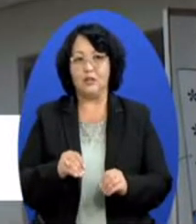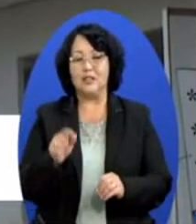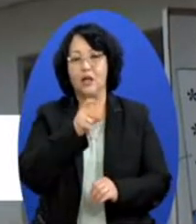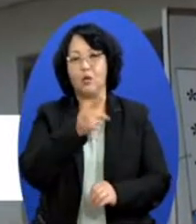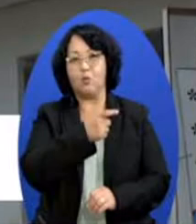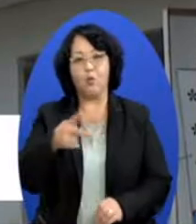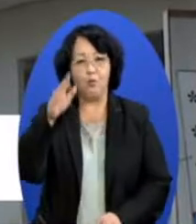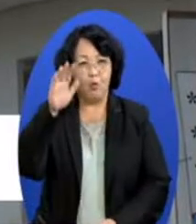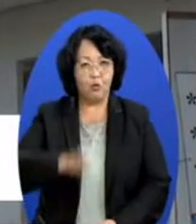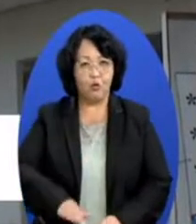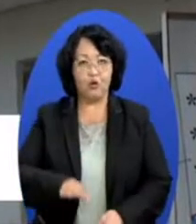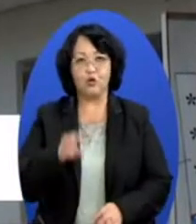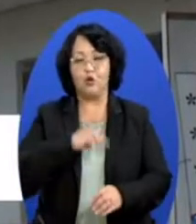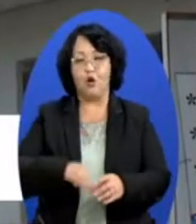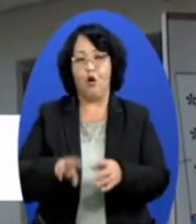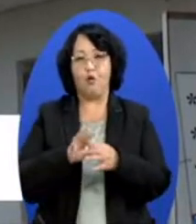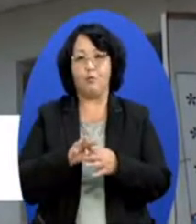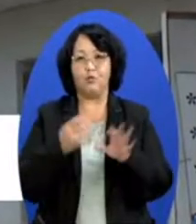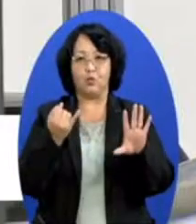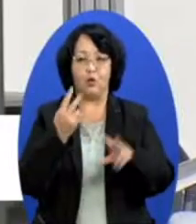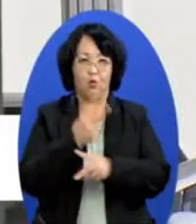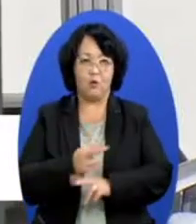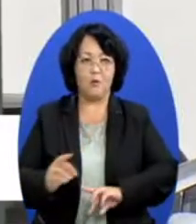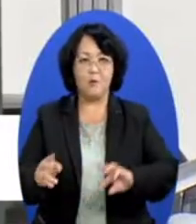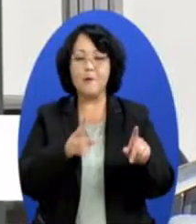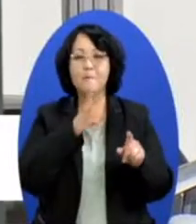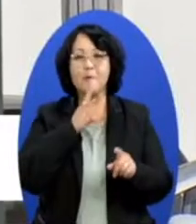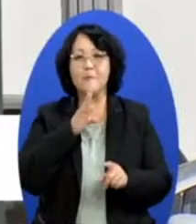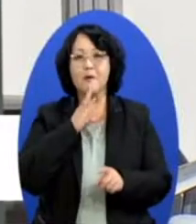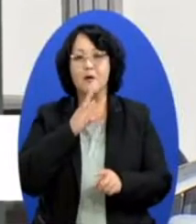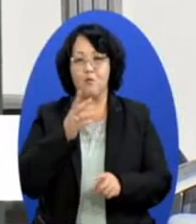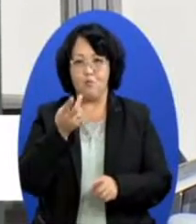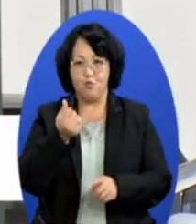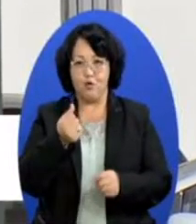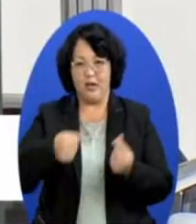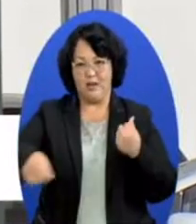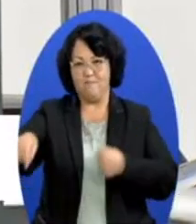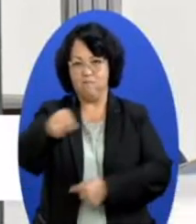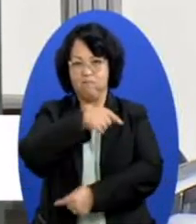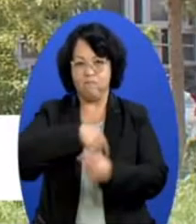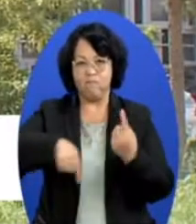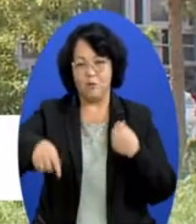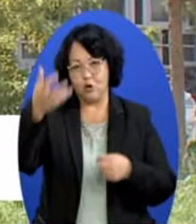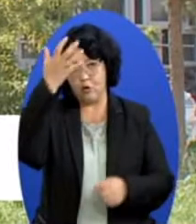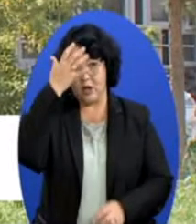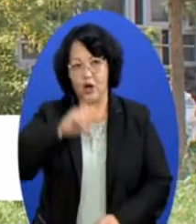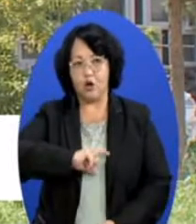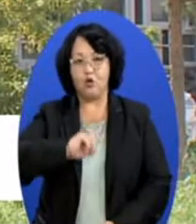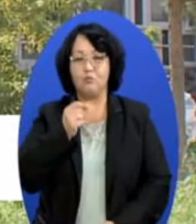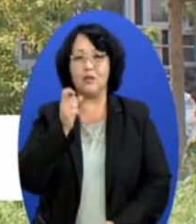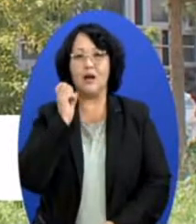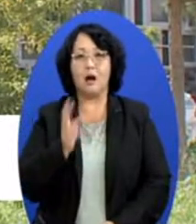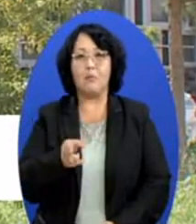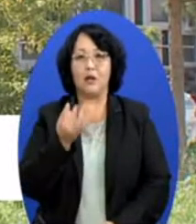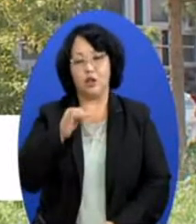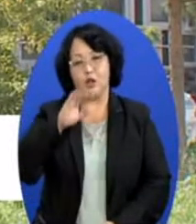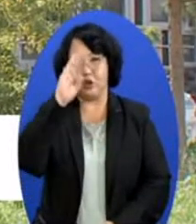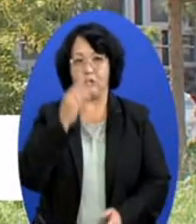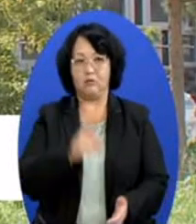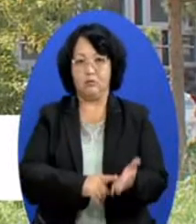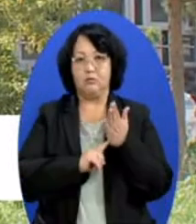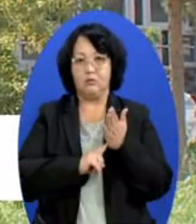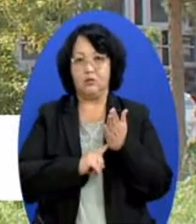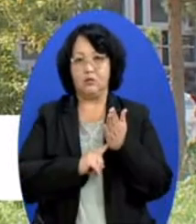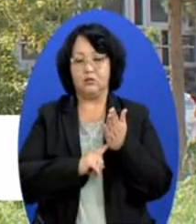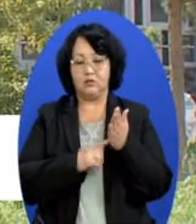тулд 6 хувьд өөрчлөлт оруулах юм байна. Гэвтээ асуудлын нөгөө тал болох их хэмжээний мөнгө эргэлдэж байдаг төрийн өмчит компаниудын ил тоод шилэн